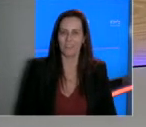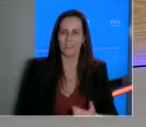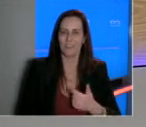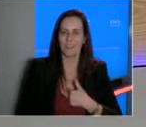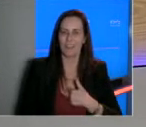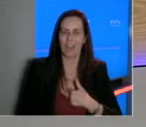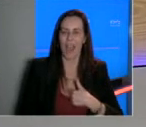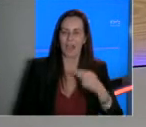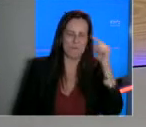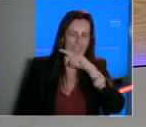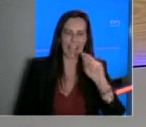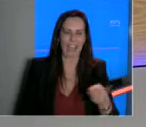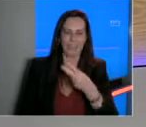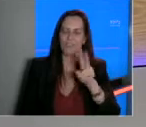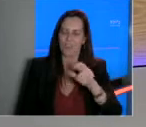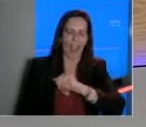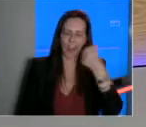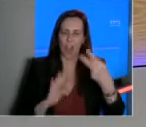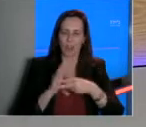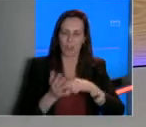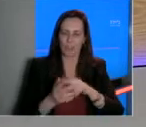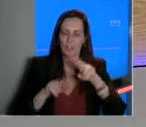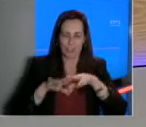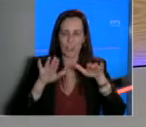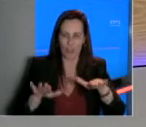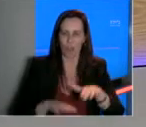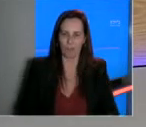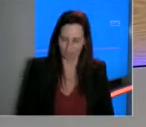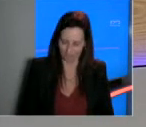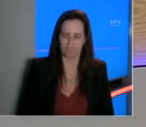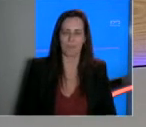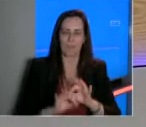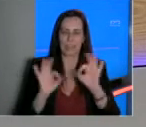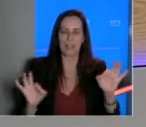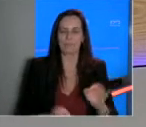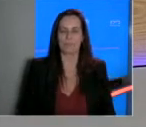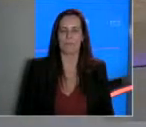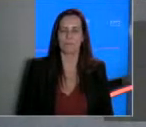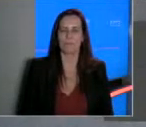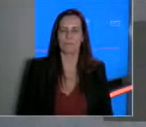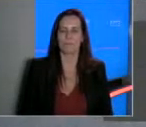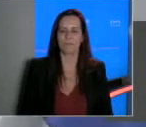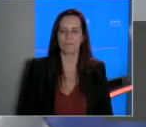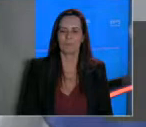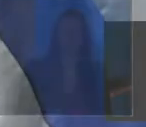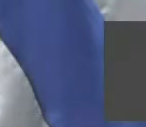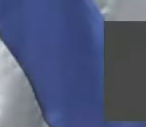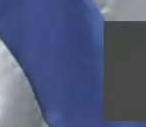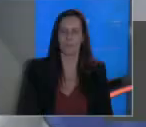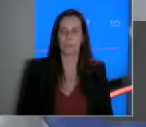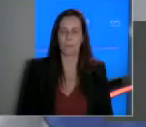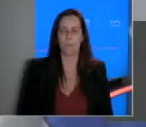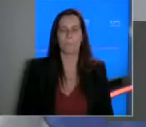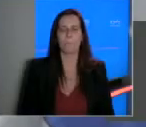missed again. יש לנו אחלה משכן לילה שלא תזוזו. מעברון ומתחילים. אני מציג את